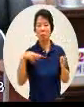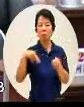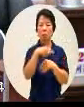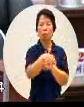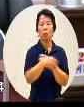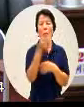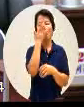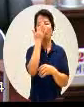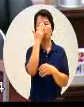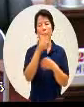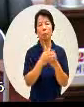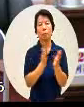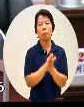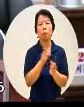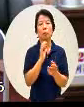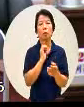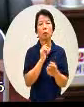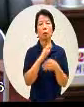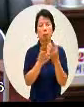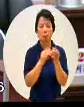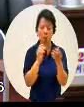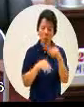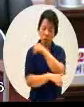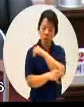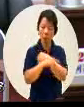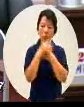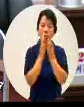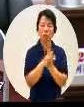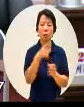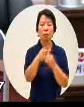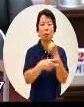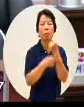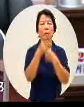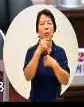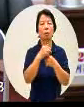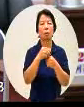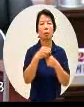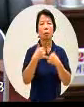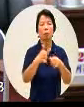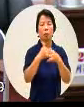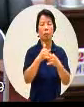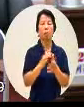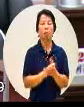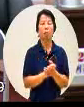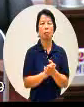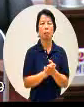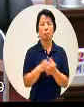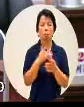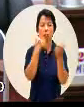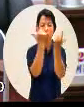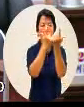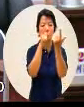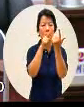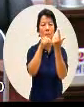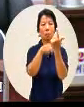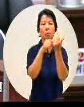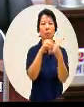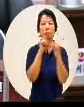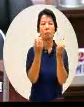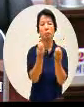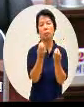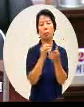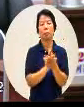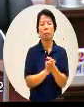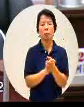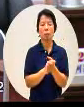一旅路什麼叫最後一旅路那又好名才出去了這又是最後一旅路台北人到最後一旅